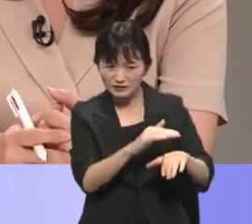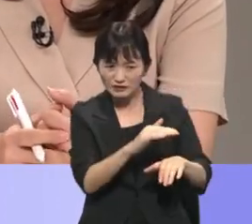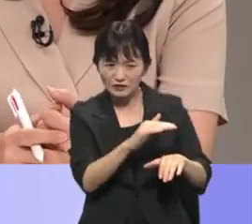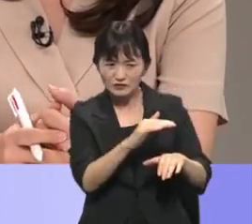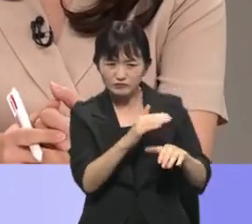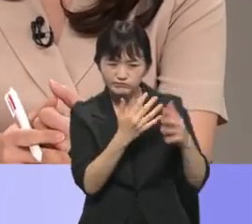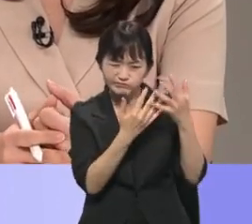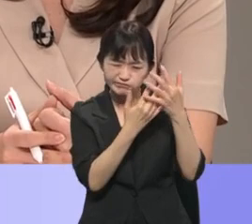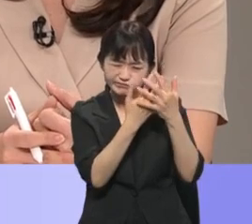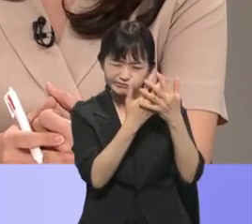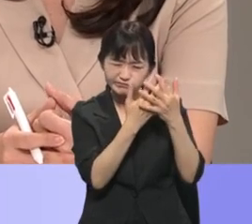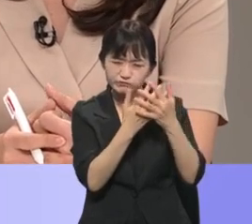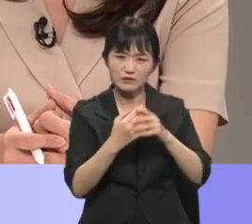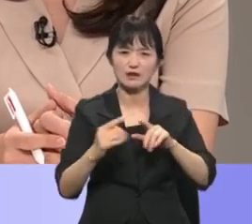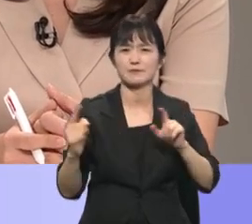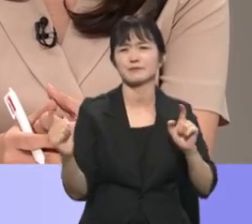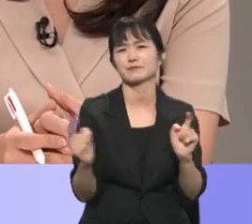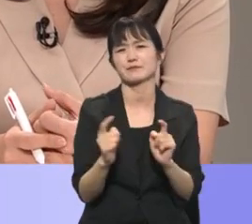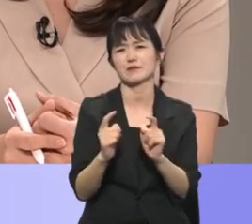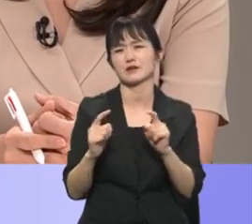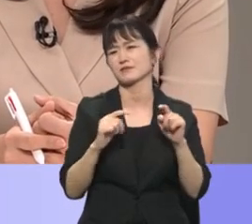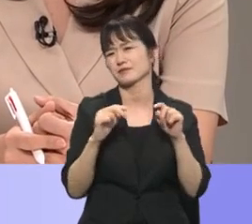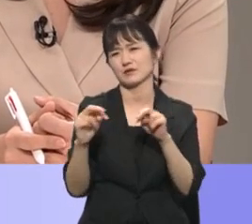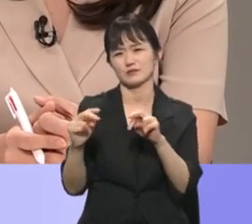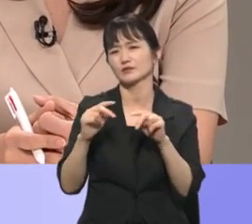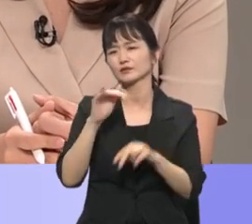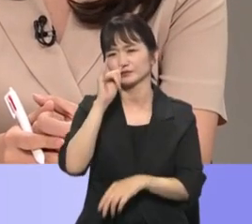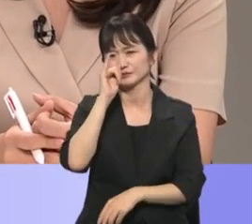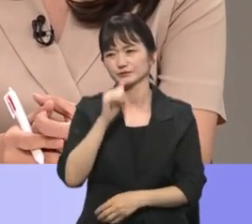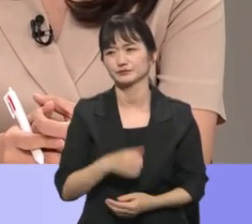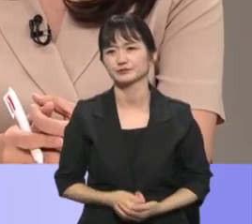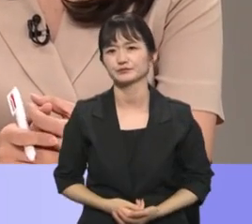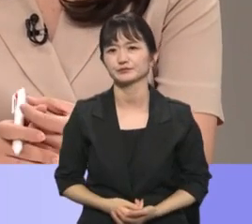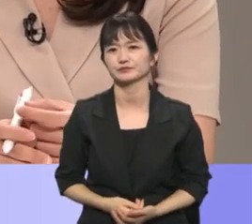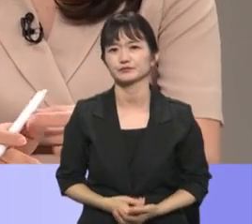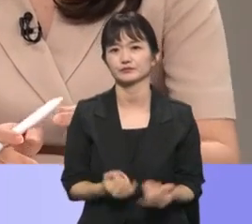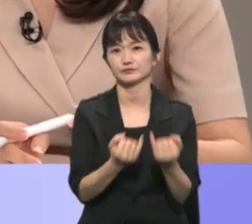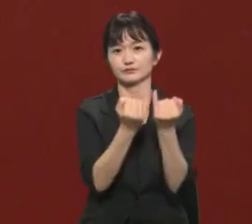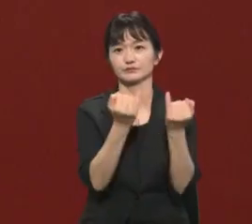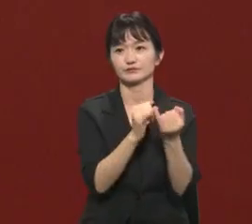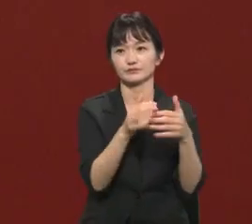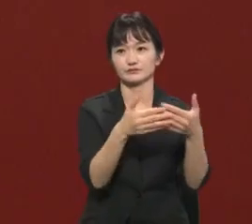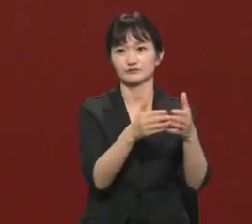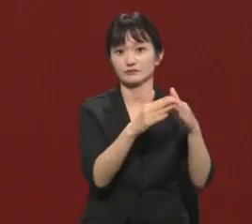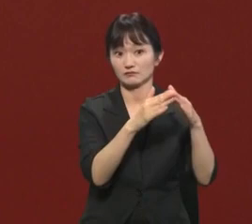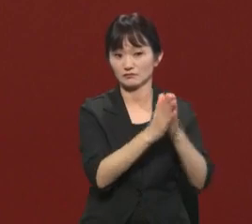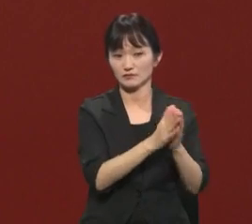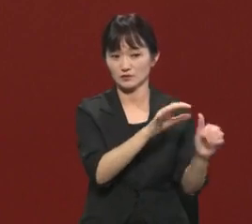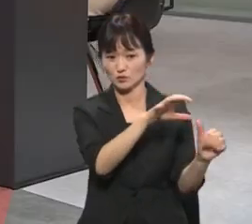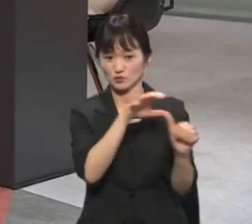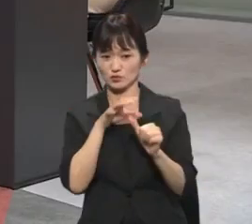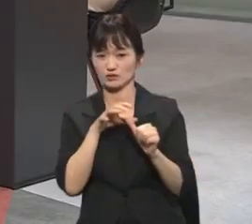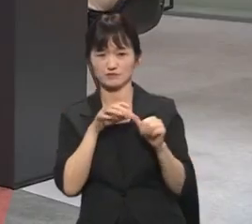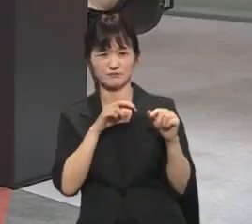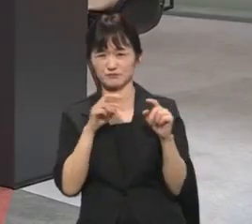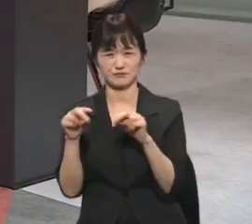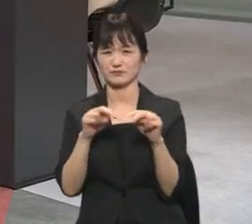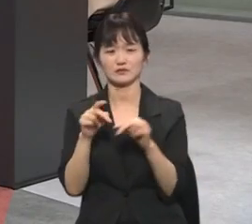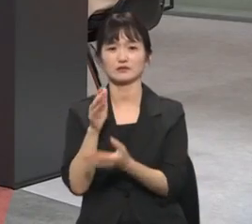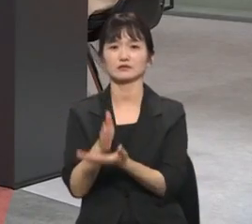전쟁으로만 갈 수 있다라는 우려가 존재하는 것 같습니다 여거 폐지로 장사하면 안 된다 얘기 어떻게 들으셨어요 저는